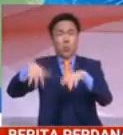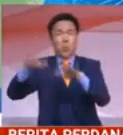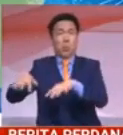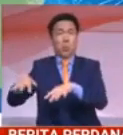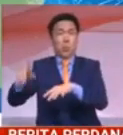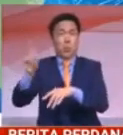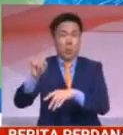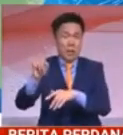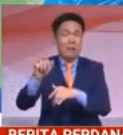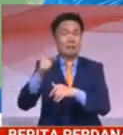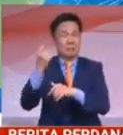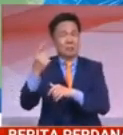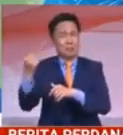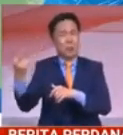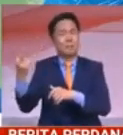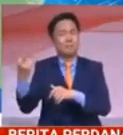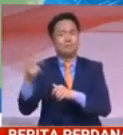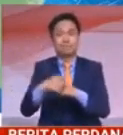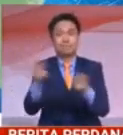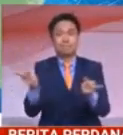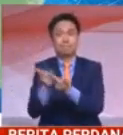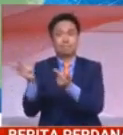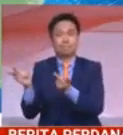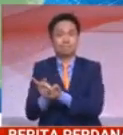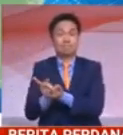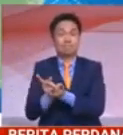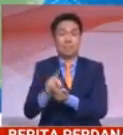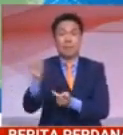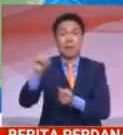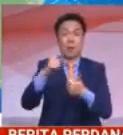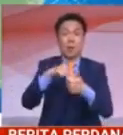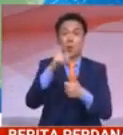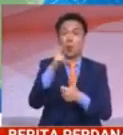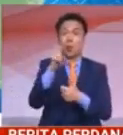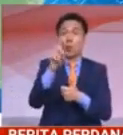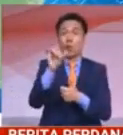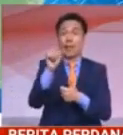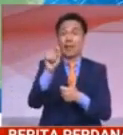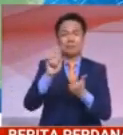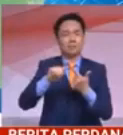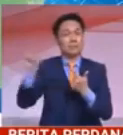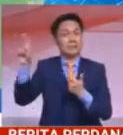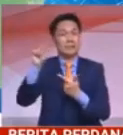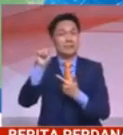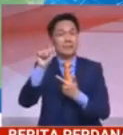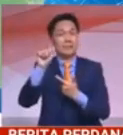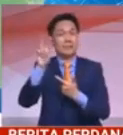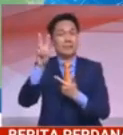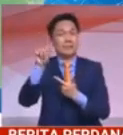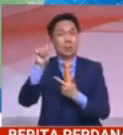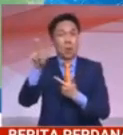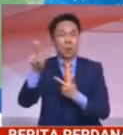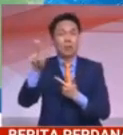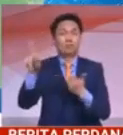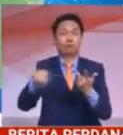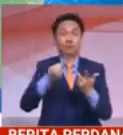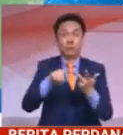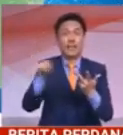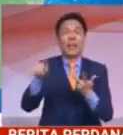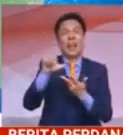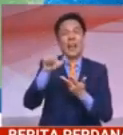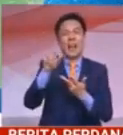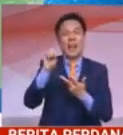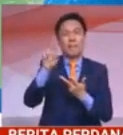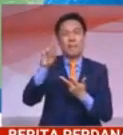berlaku di satu dua tempat melibatkan bahagian Kudat dan Tawau di Sabah, termasuklah di sekitar bahagian